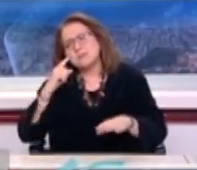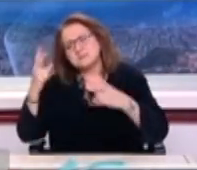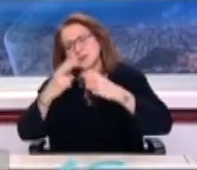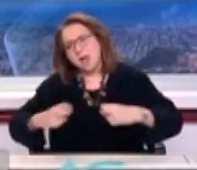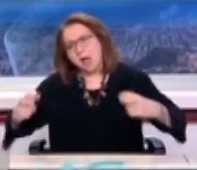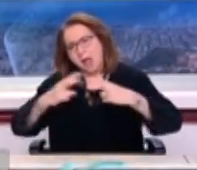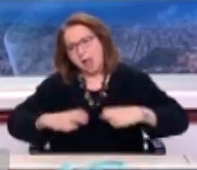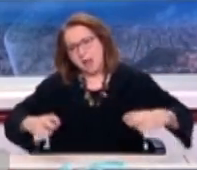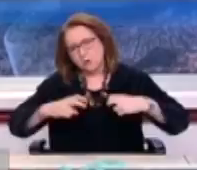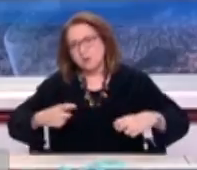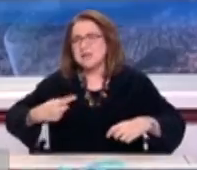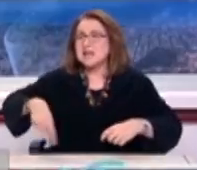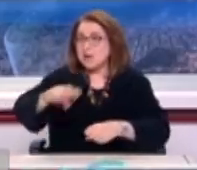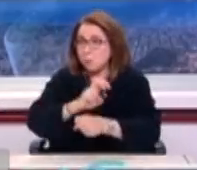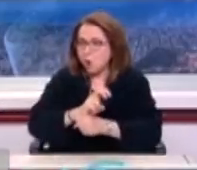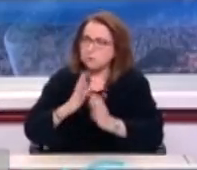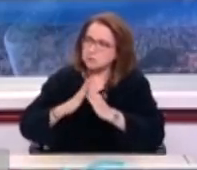με κατοίκον περιορισμό στα σπίτια τους.